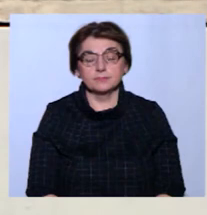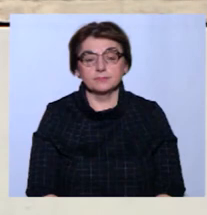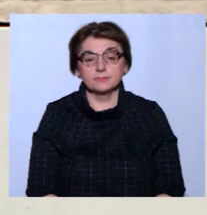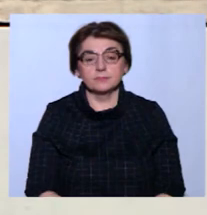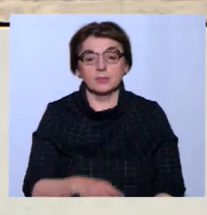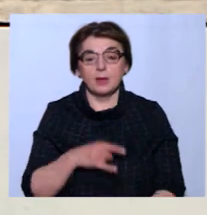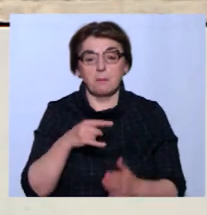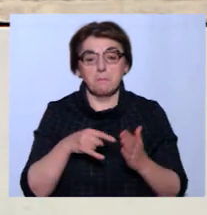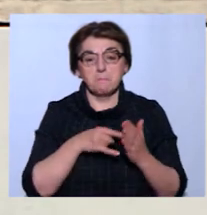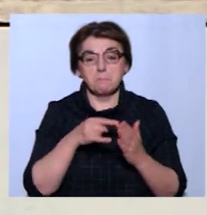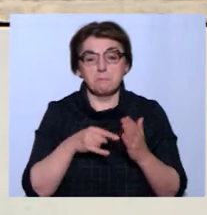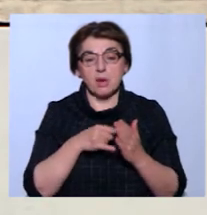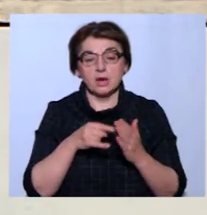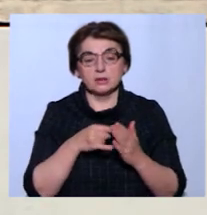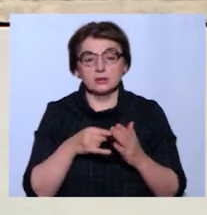მაგნიტი